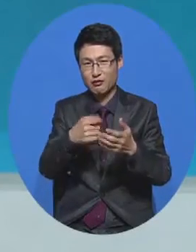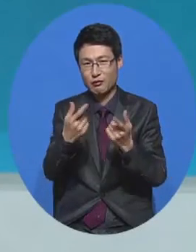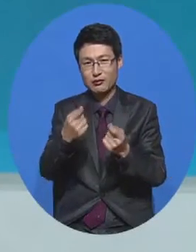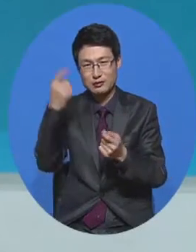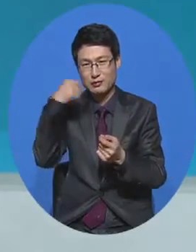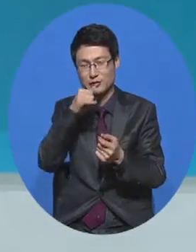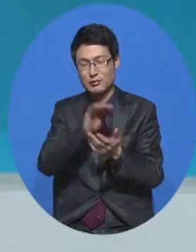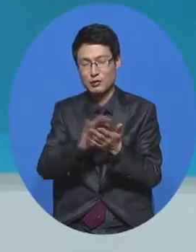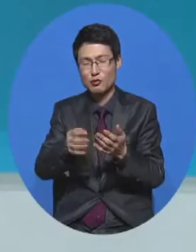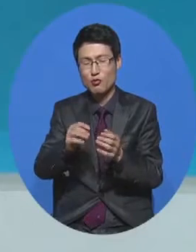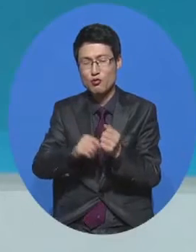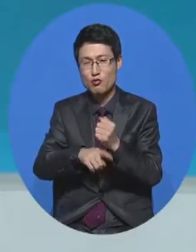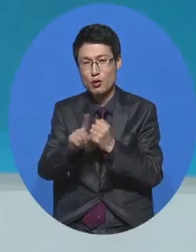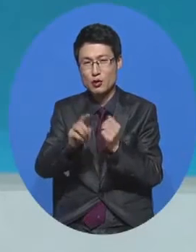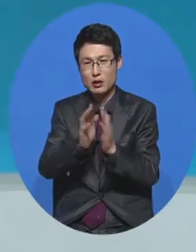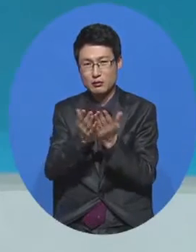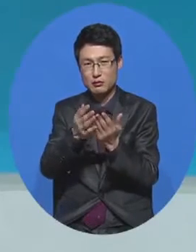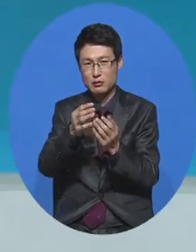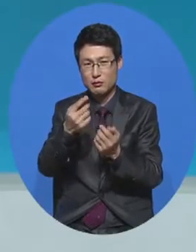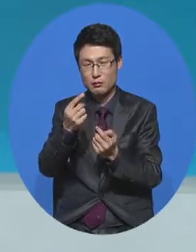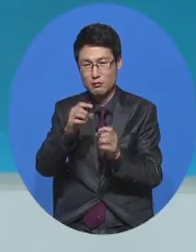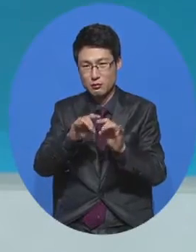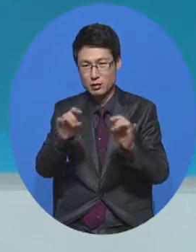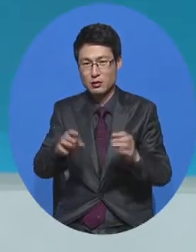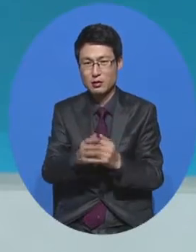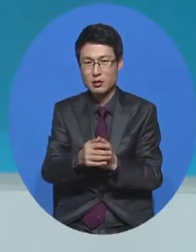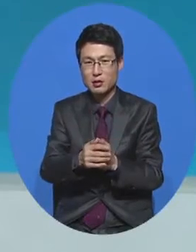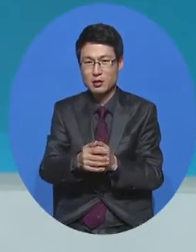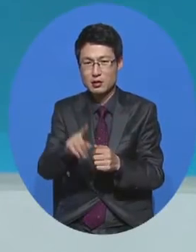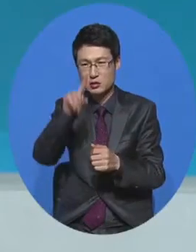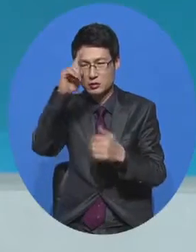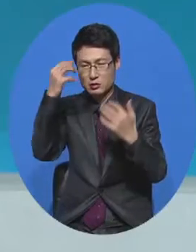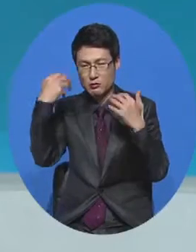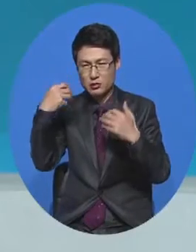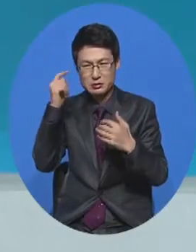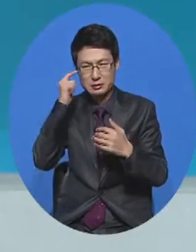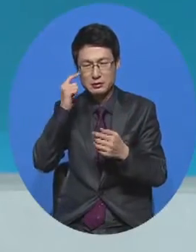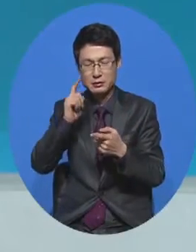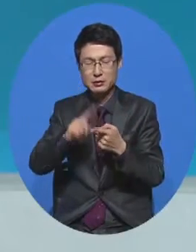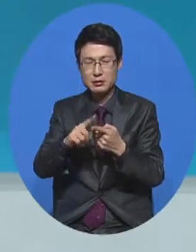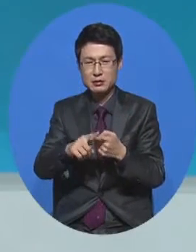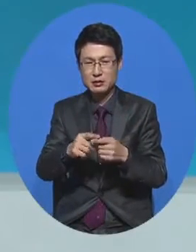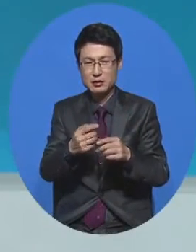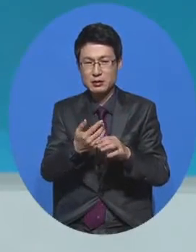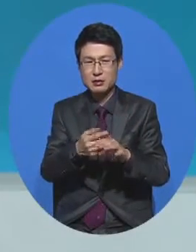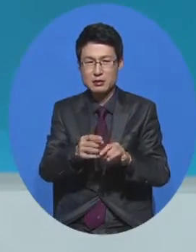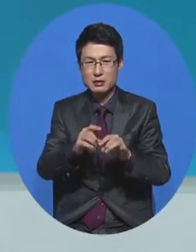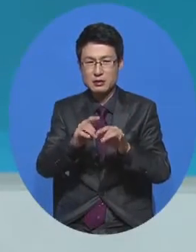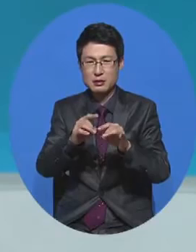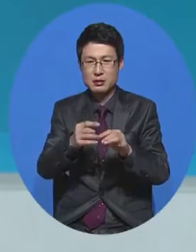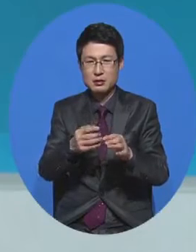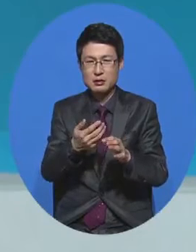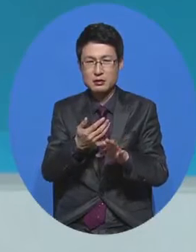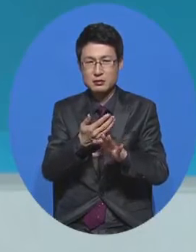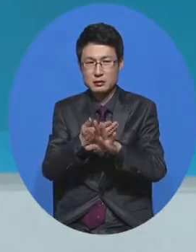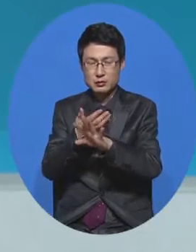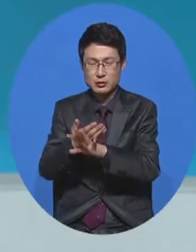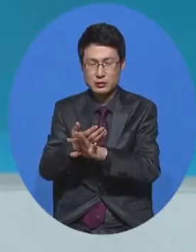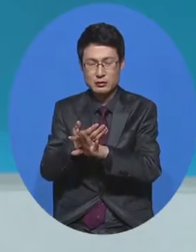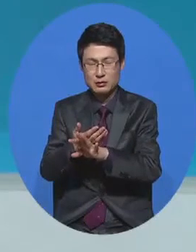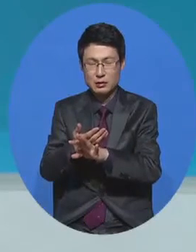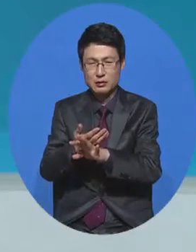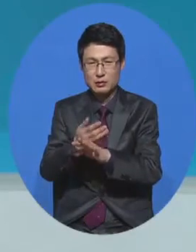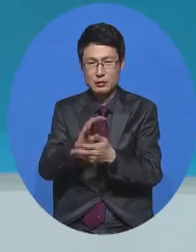가스 의 마다 여순 사건에 태아는 경부에 시각은 에 각 장세 마도 좀 달랐습니다 참고로 기